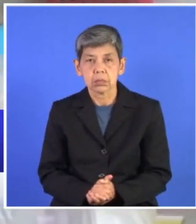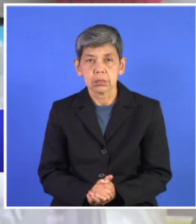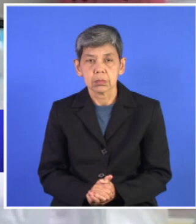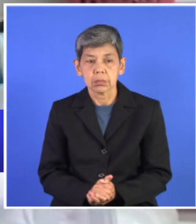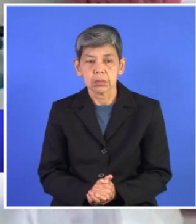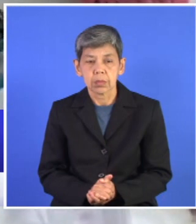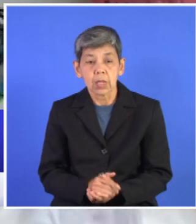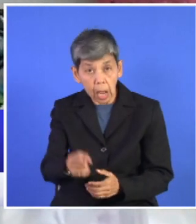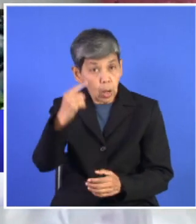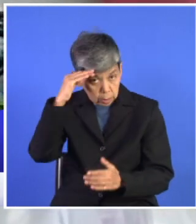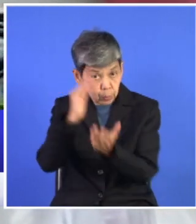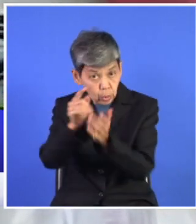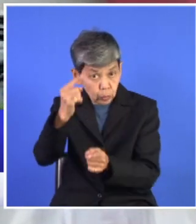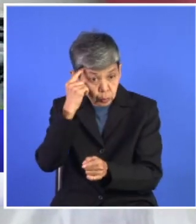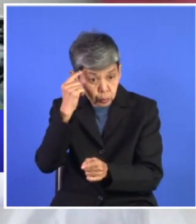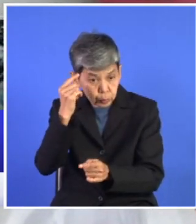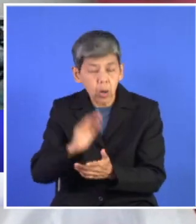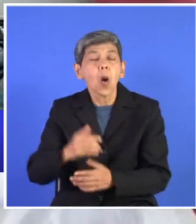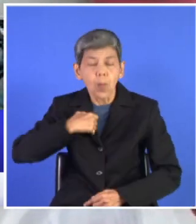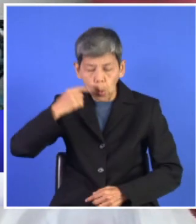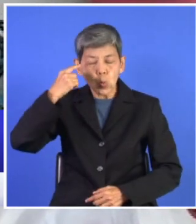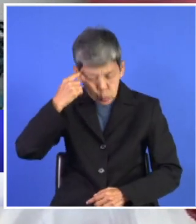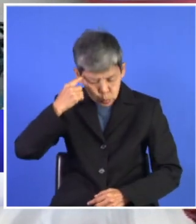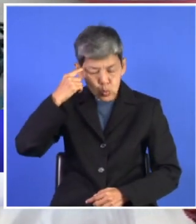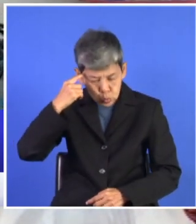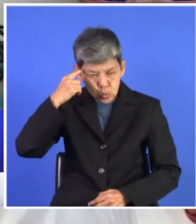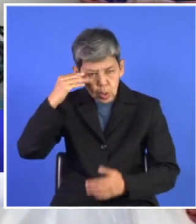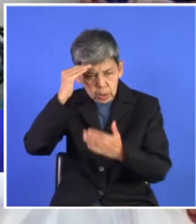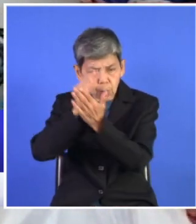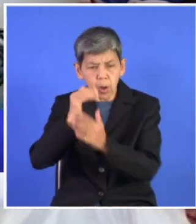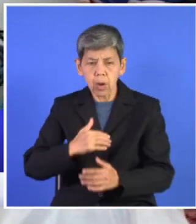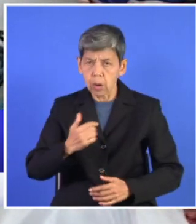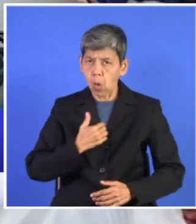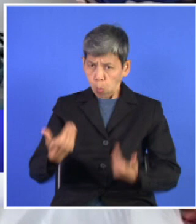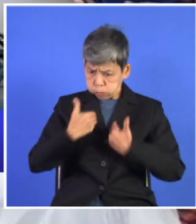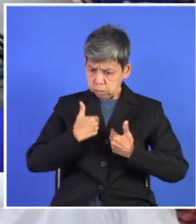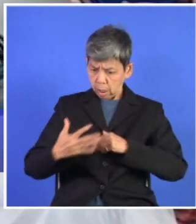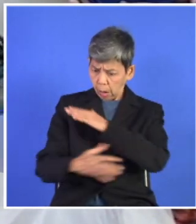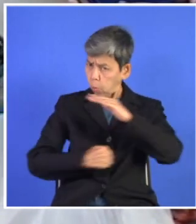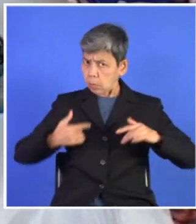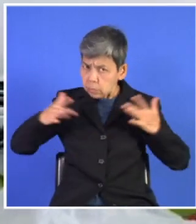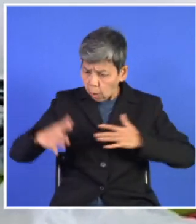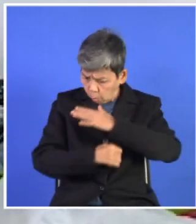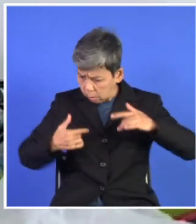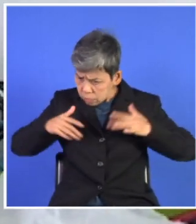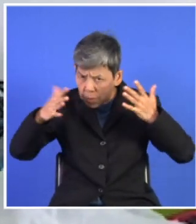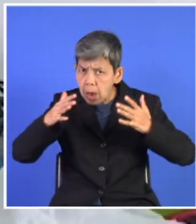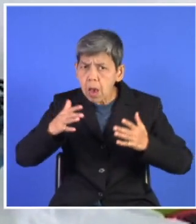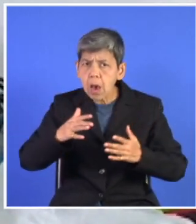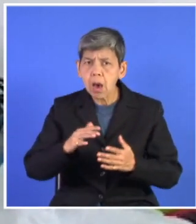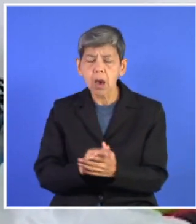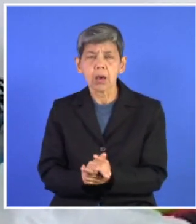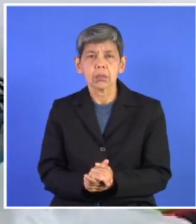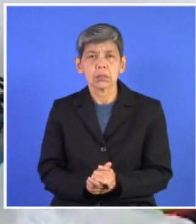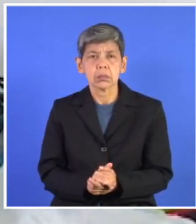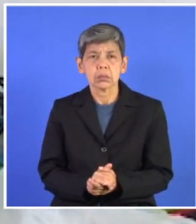ซึ่งตัวเองรู้ไหมแกเป็นตำรวจเลย ผมรู้นะแล้วนี่แกว่าผมละปั๊ม เราไม่รู้นะ นี่อีกมุมหนึ่งนะ